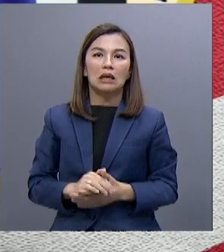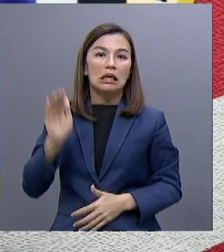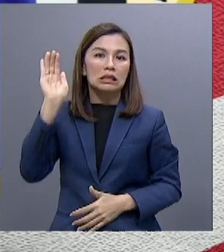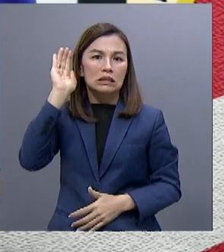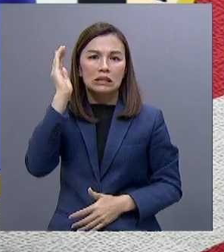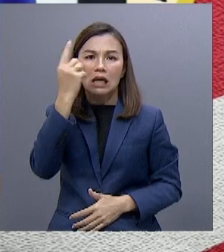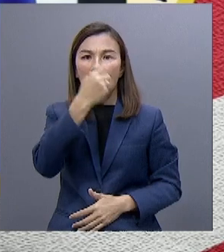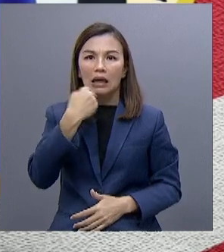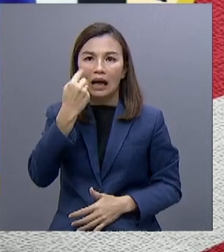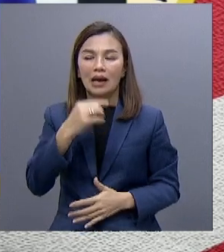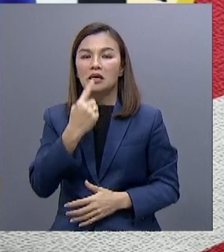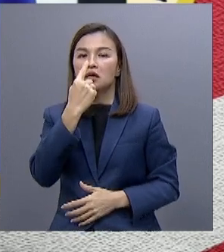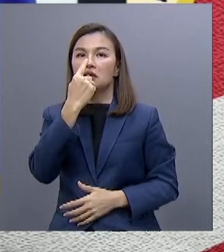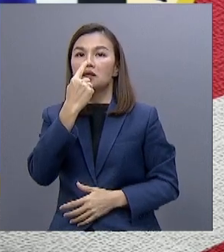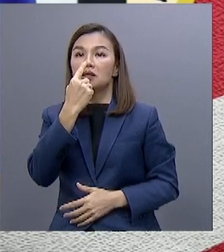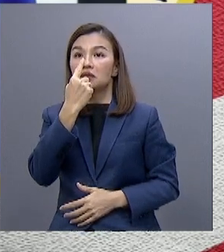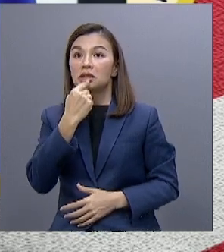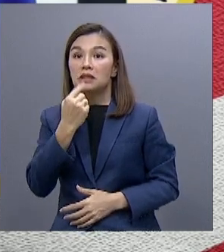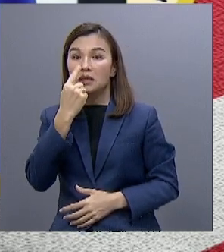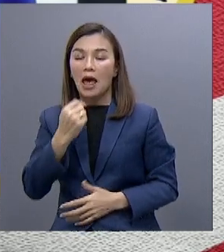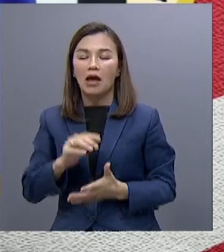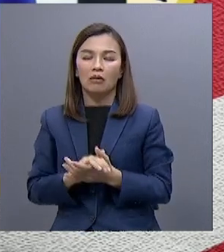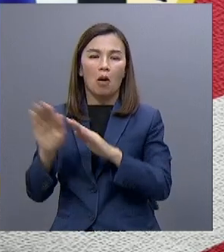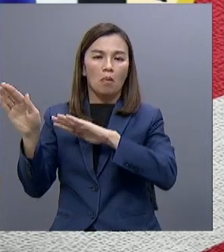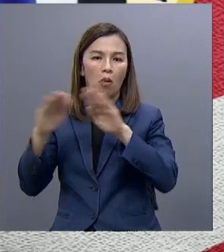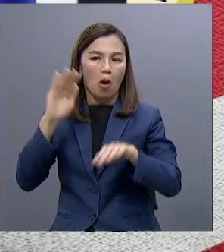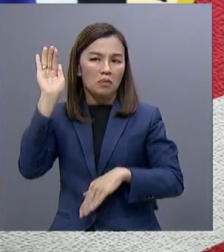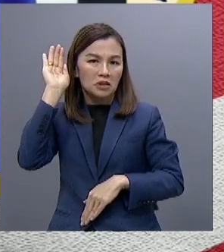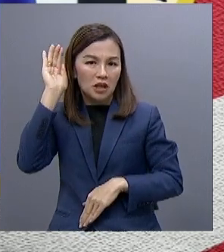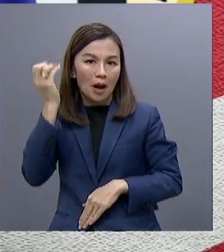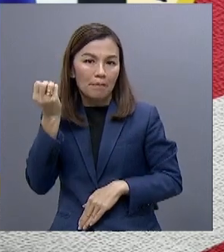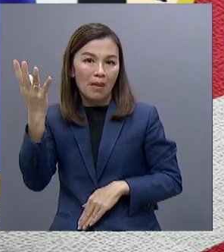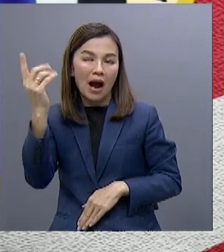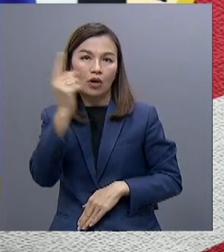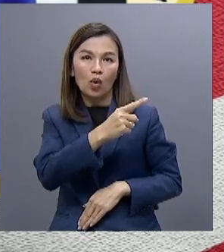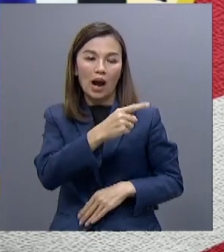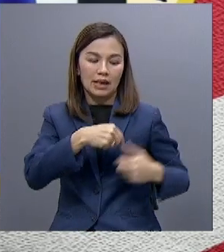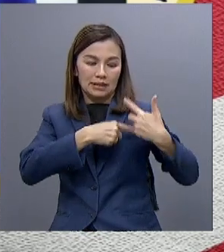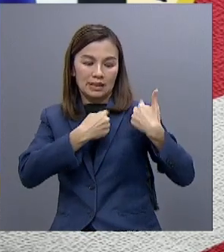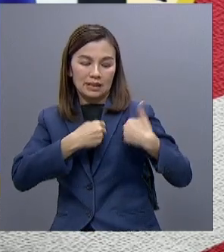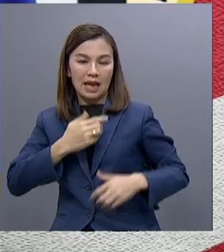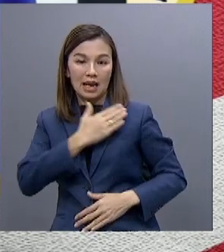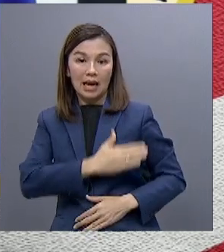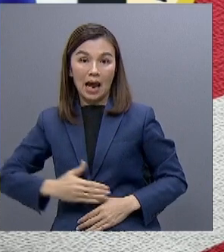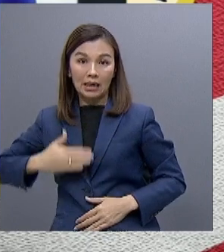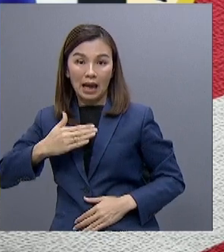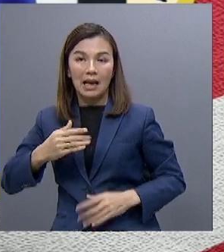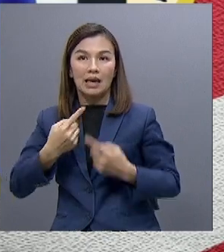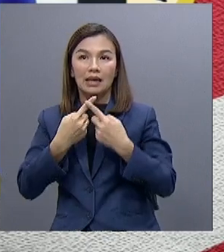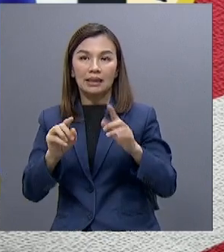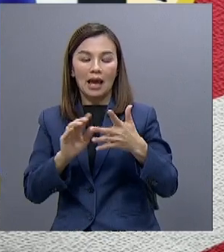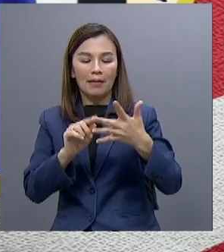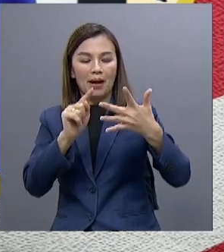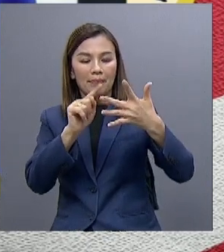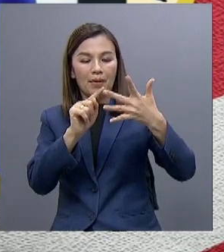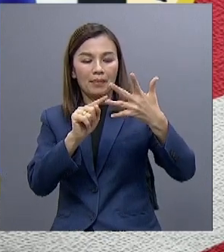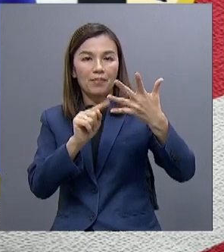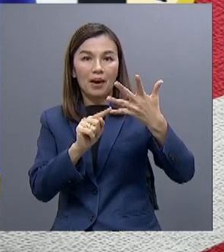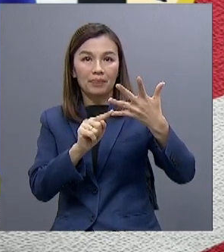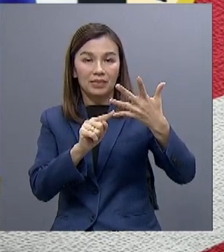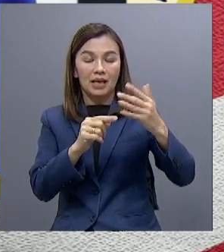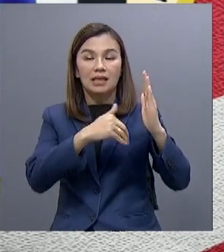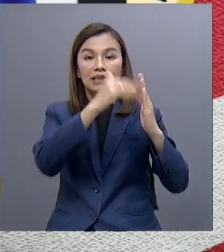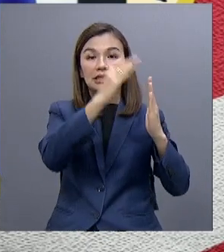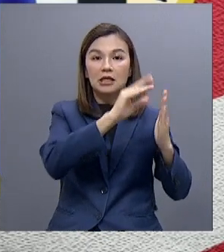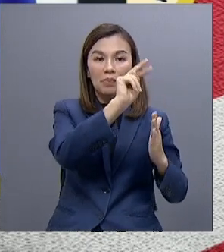ไบเดนในแง่ของความพร้อมทางจิตใจและร่างกายแต่ในอีก 3ข้อที่เหลือไบเดนมีคะแนนเหนือกว่าแต่ก็ไม่ได้มากมายอะไร